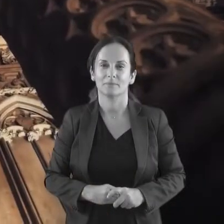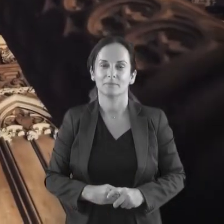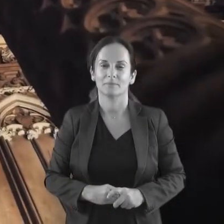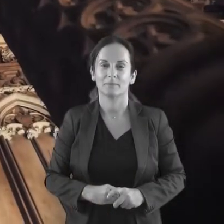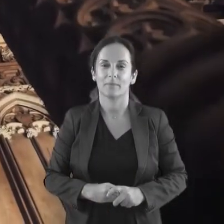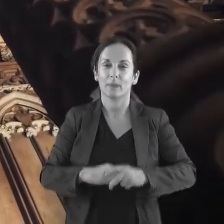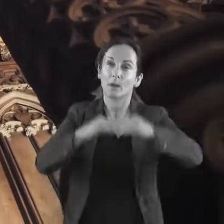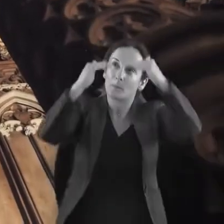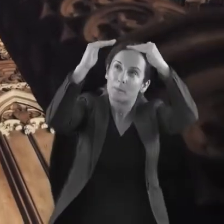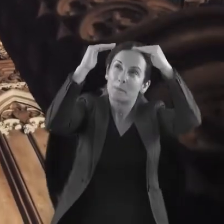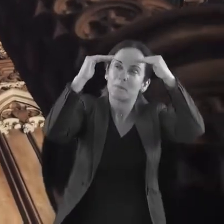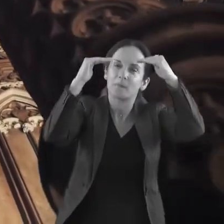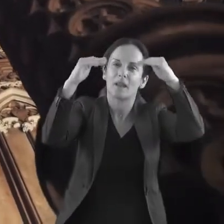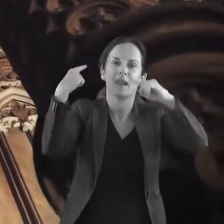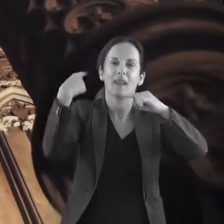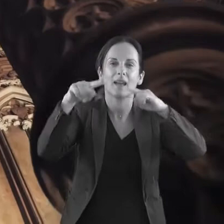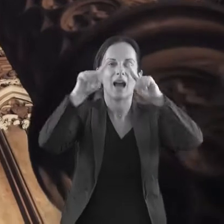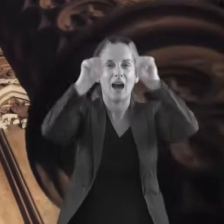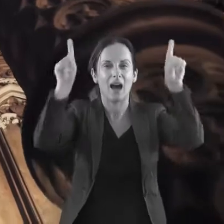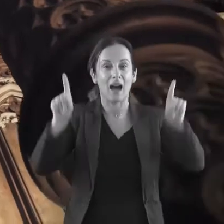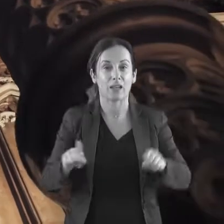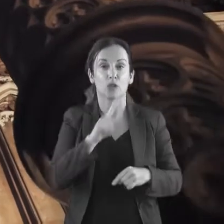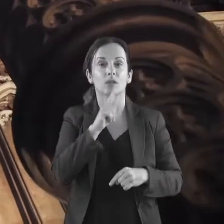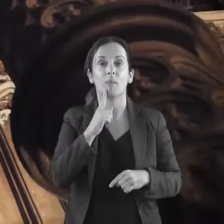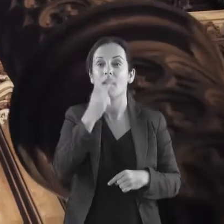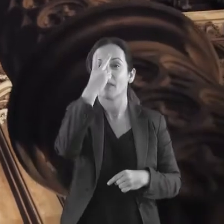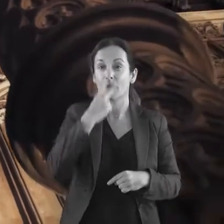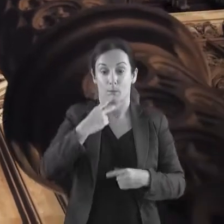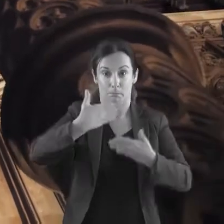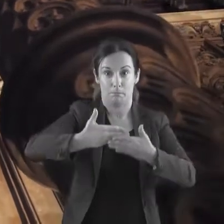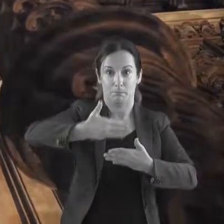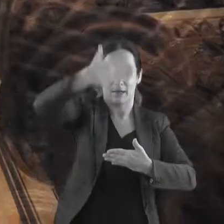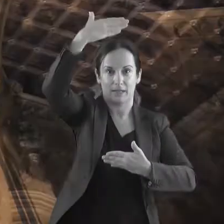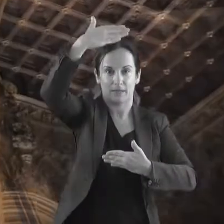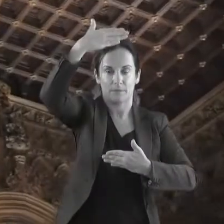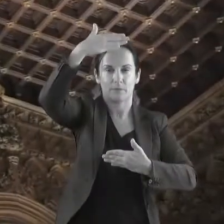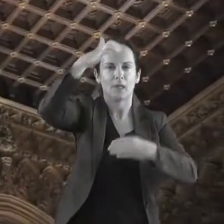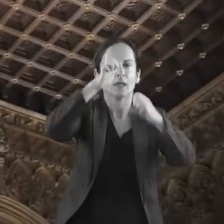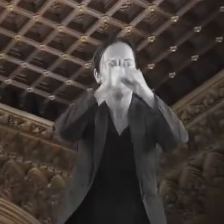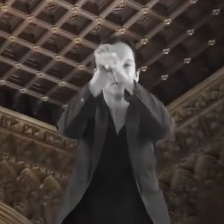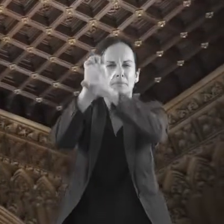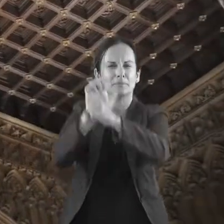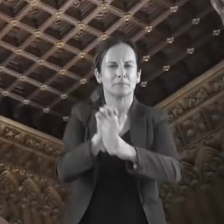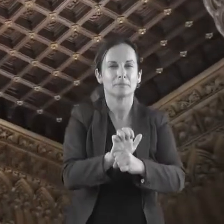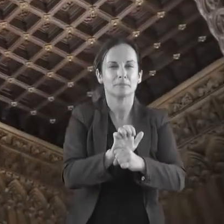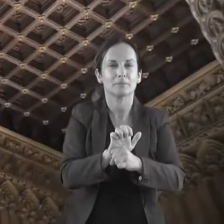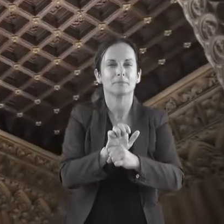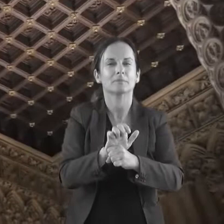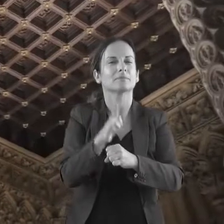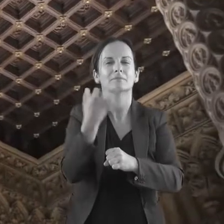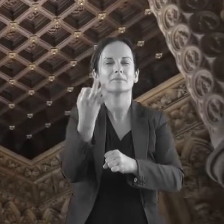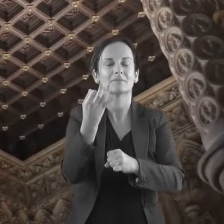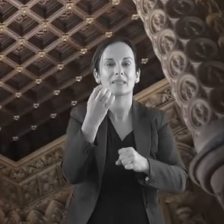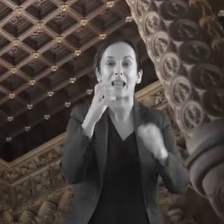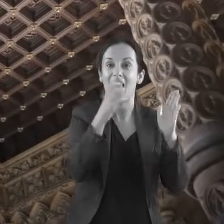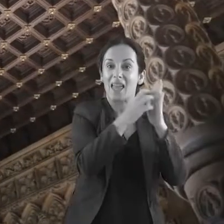Abaixant una mica la vista, trobant la decoració d'arcs cecs amb els escuts de tots els municipis de les Illes Balears del moment en què es